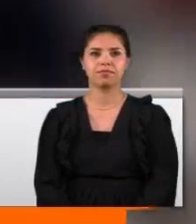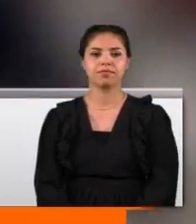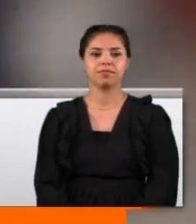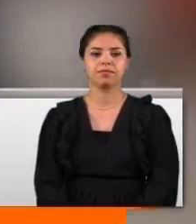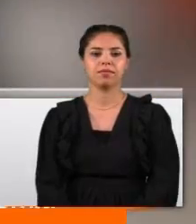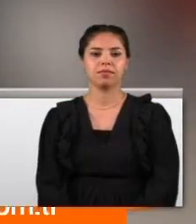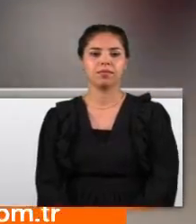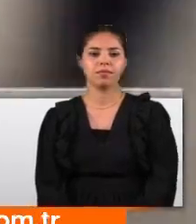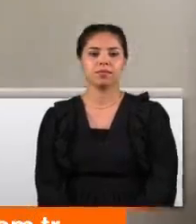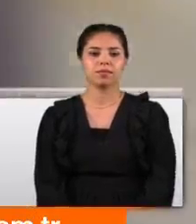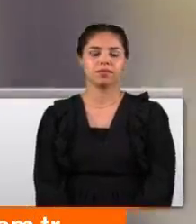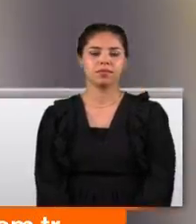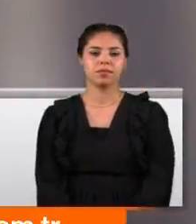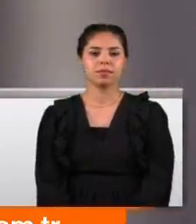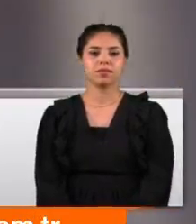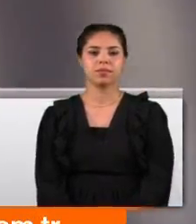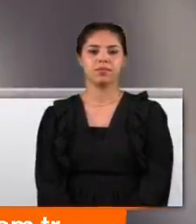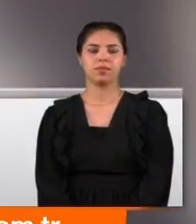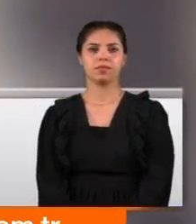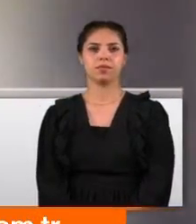Bir arkadaşımız kurtuldu şu anda.